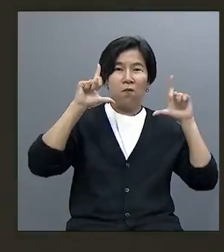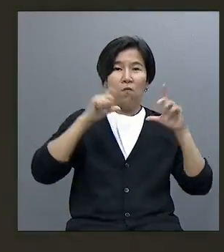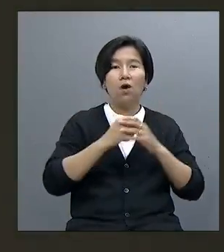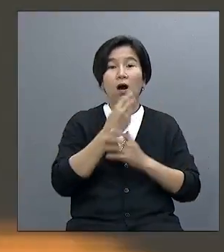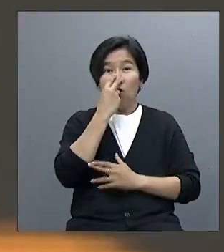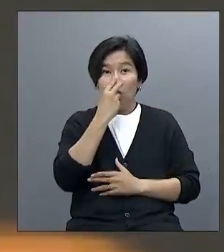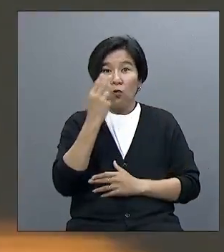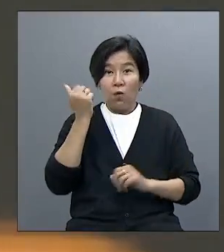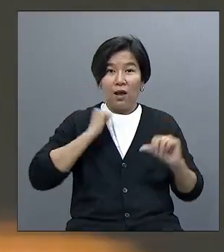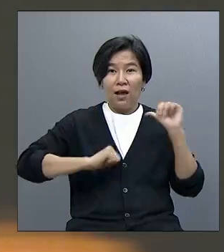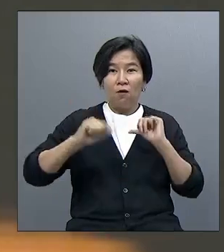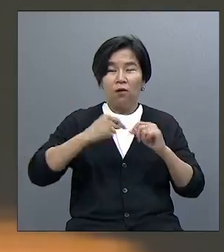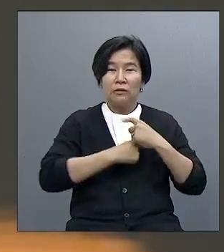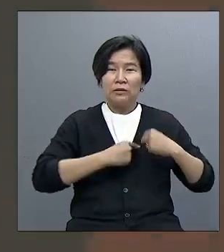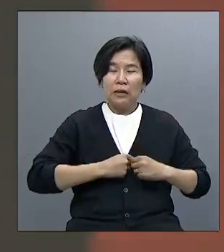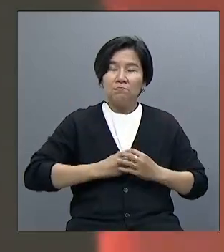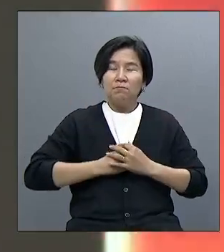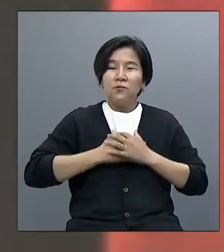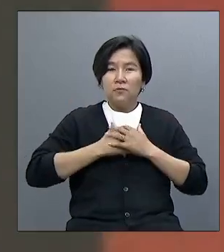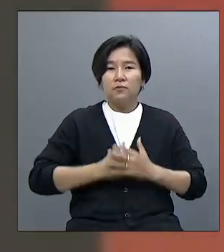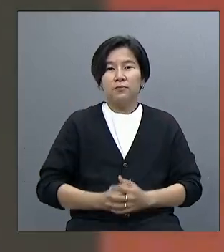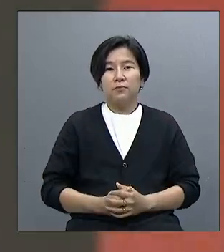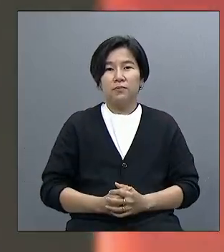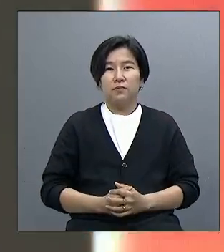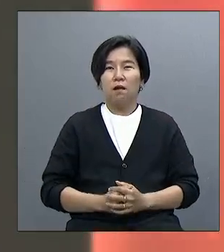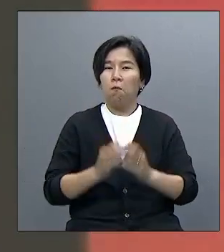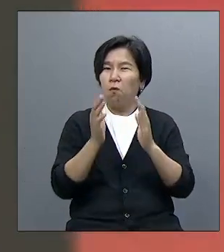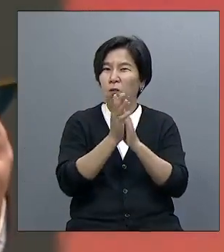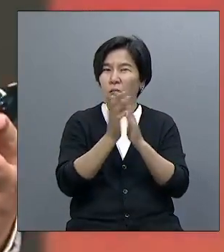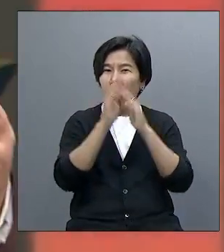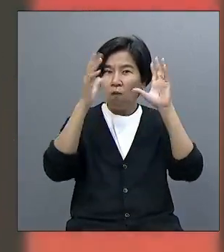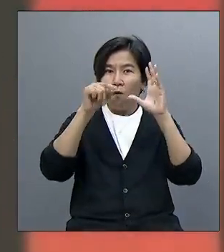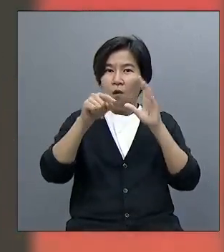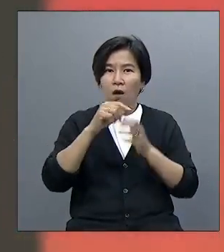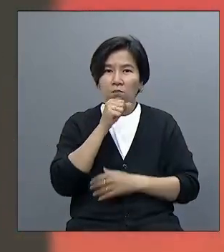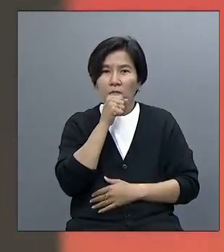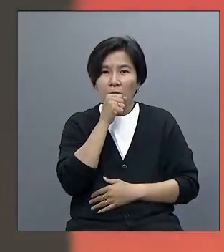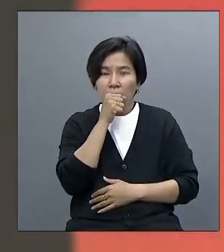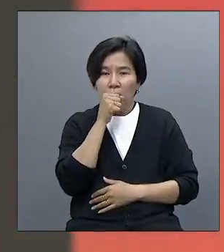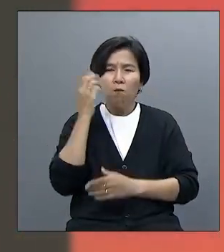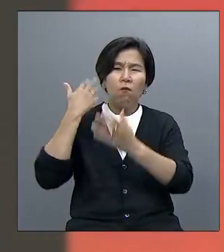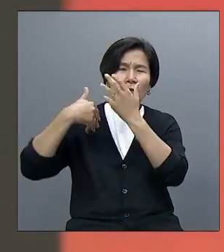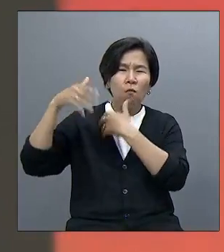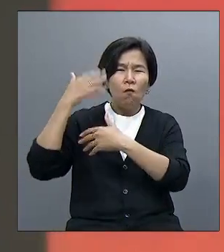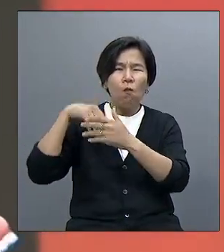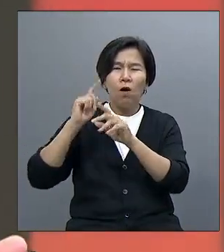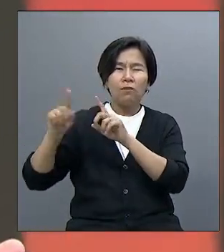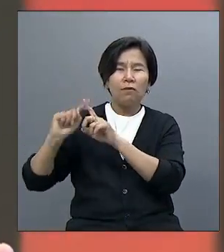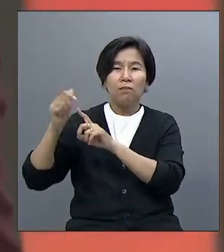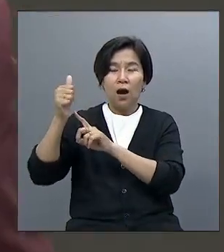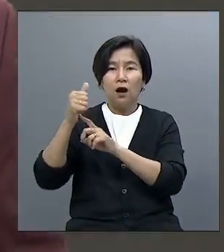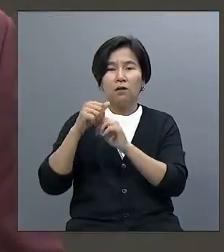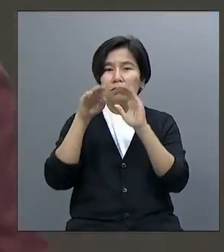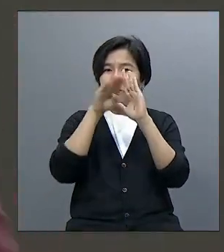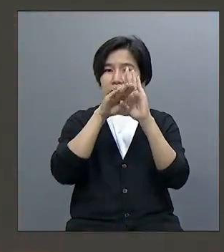าลุยไฟใจฟูฟ่อง โอ้โห หน้ายกย่องเล่าเรื่องเมืองสยามทุกกระบวนล้วนวิจิ